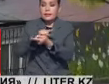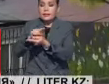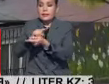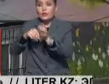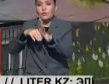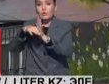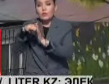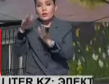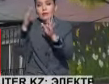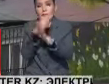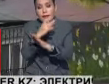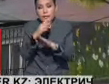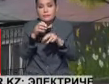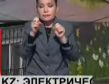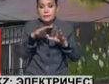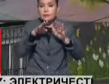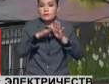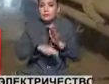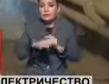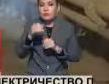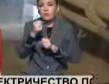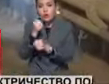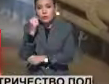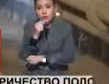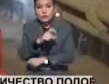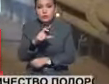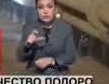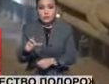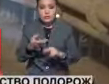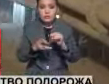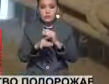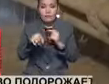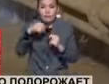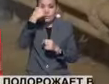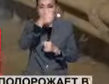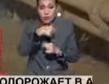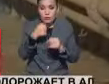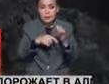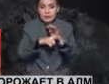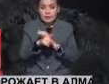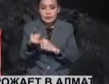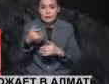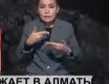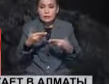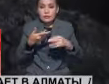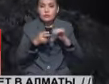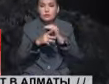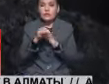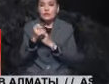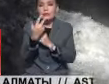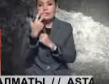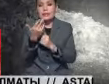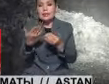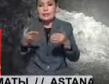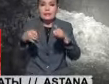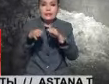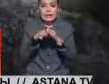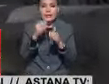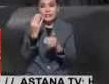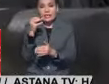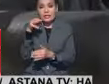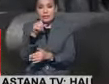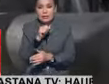улучшение экологии и безопасность труда металлургов и горняков. В этом году начали проходческие работы на трех почти закрытых шахтах. Для того,